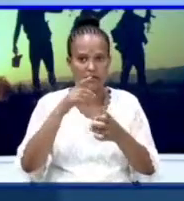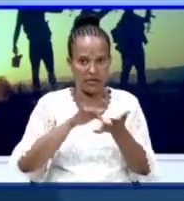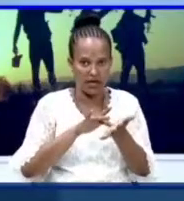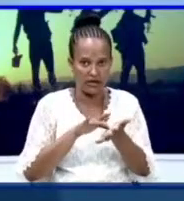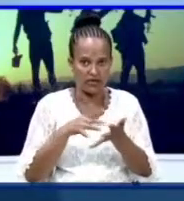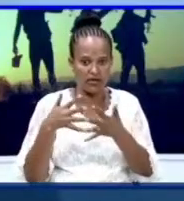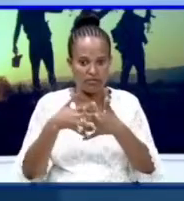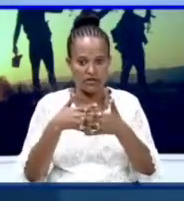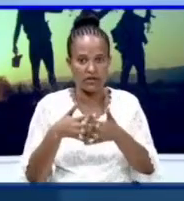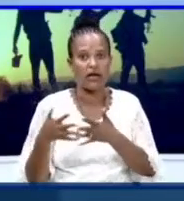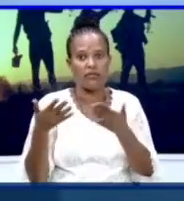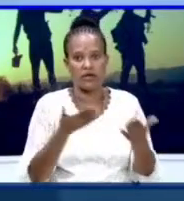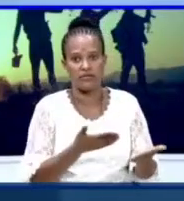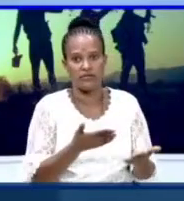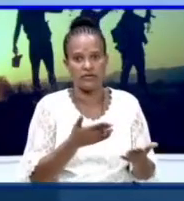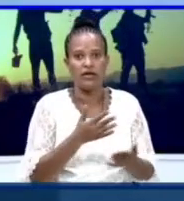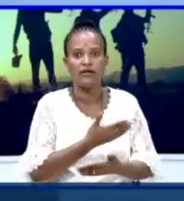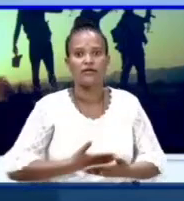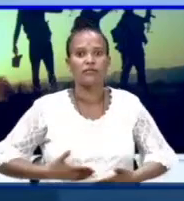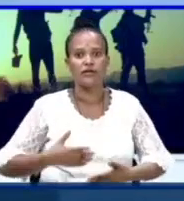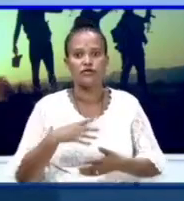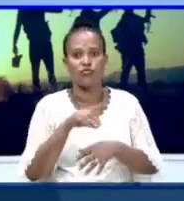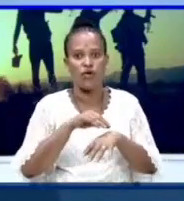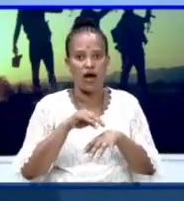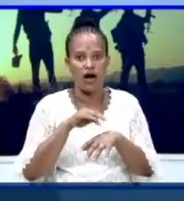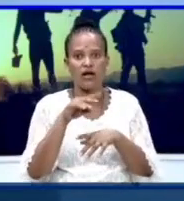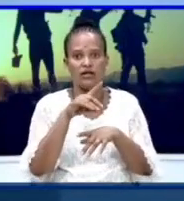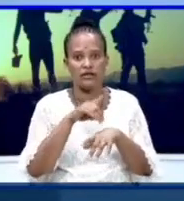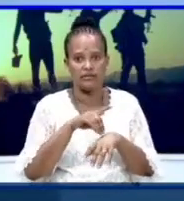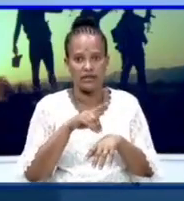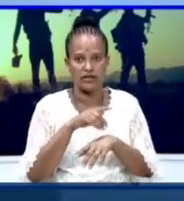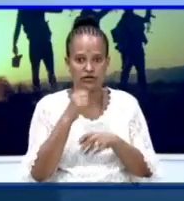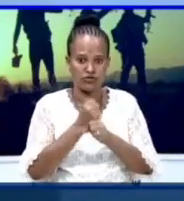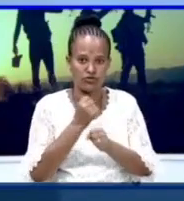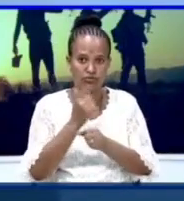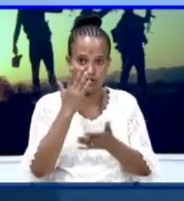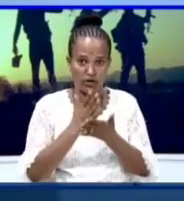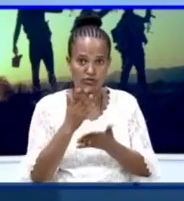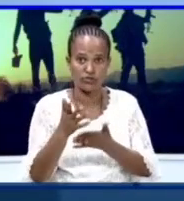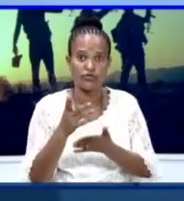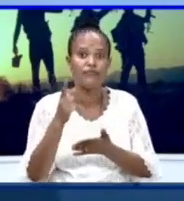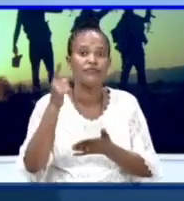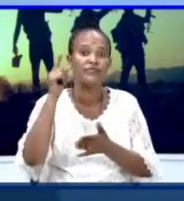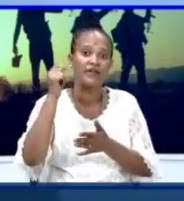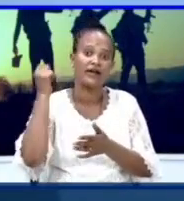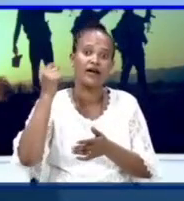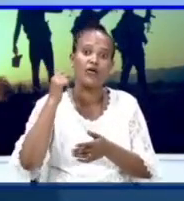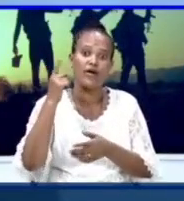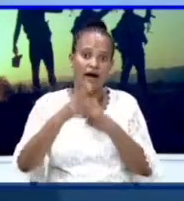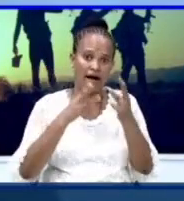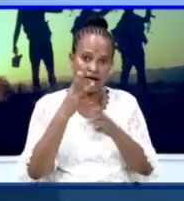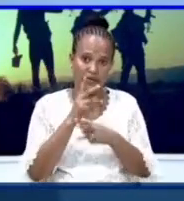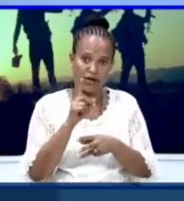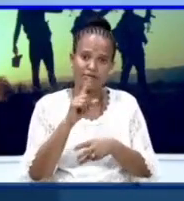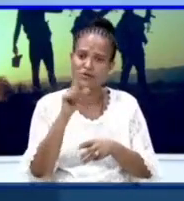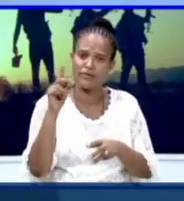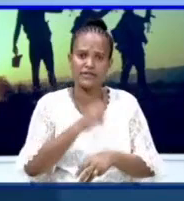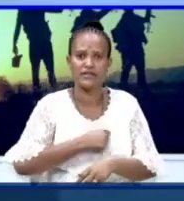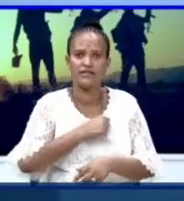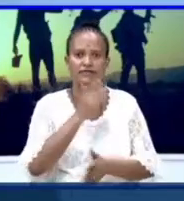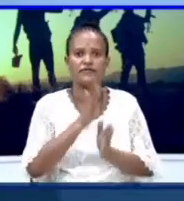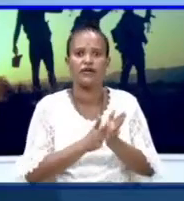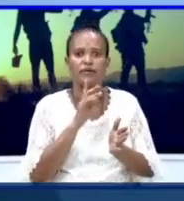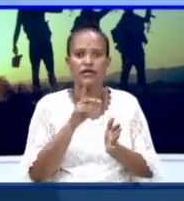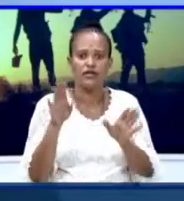መድሓኒት ቀርብ ናወቲ ሕክምናን ጥሜት ሰብሞያ ሕክምናን ስርሑ ብምቁራፁ እቲ ዘኸፍአ ትራጀዲ ዓለምና እዩ። እዚ ኣዝዩ ዘሕዝን ፍጻመ እዩ።